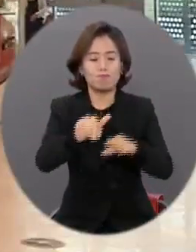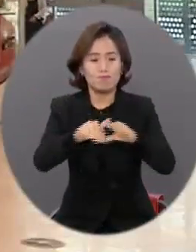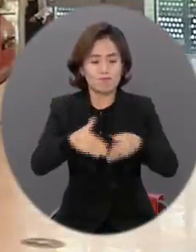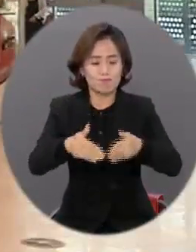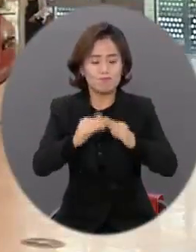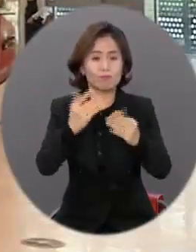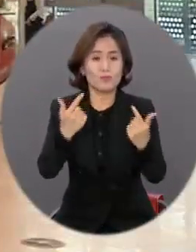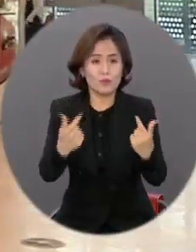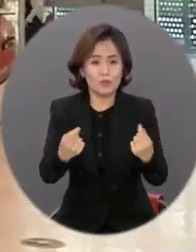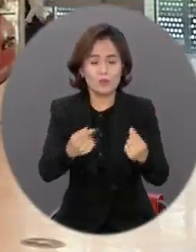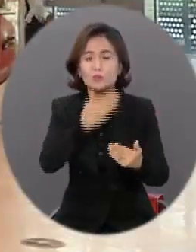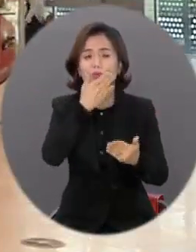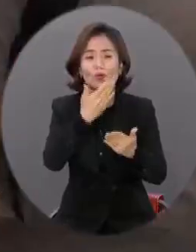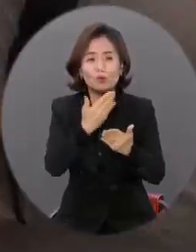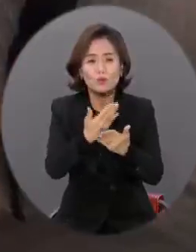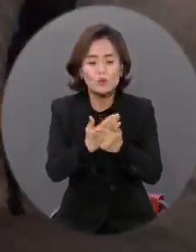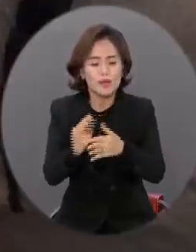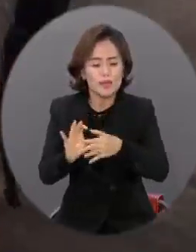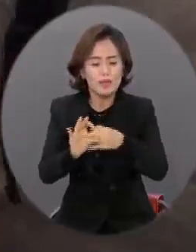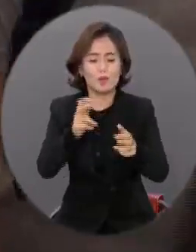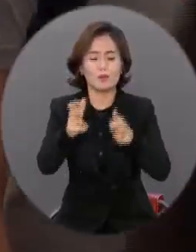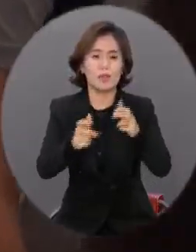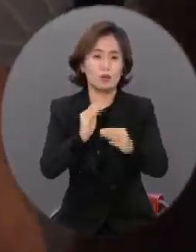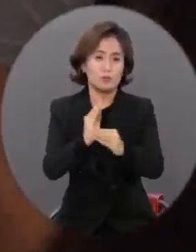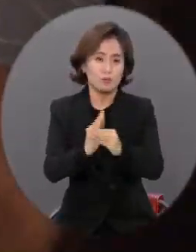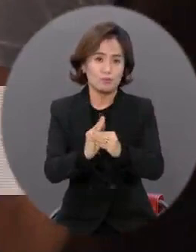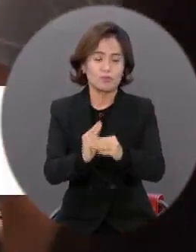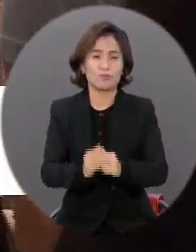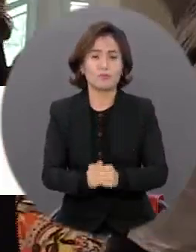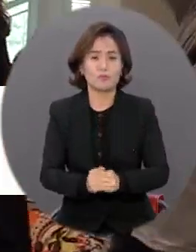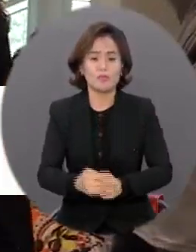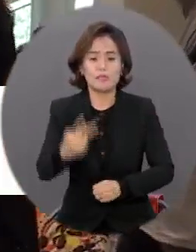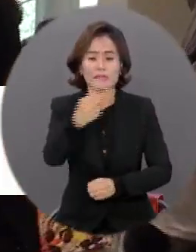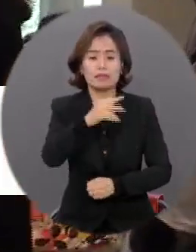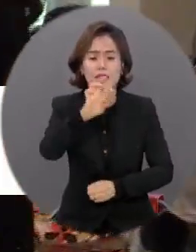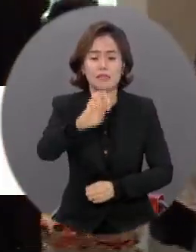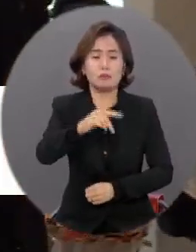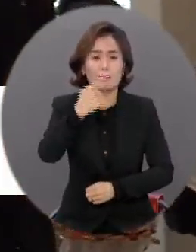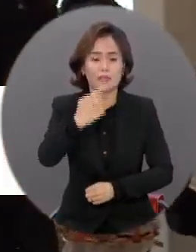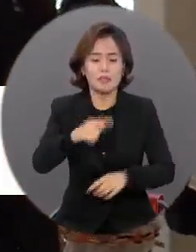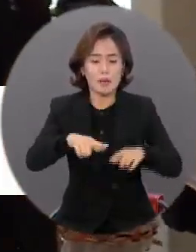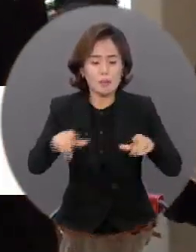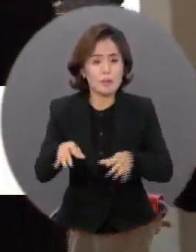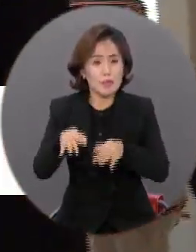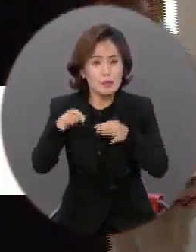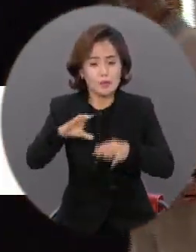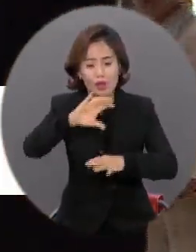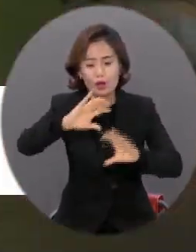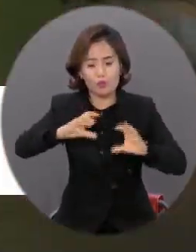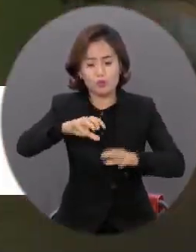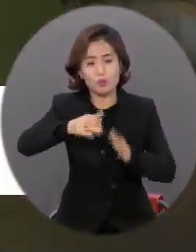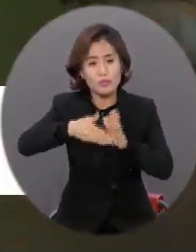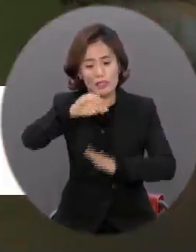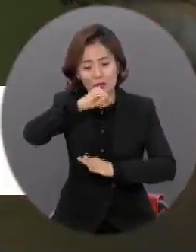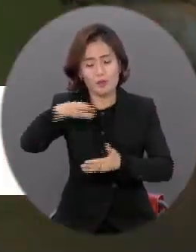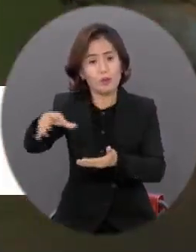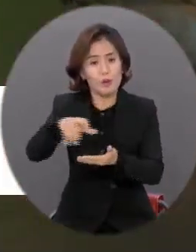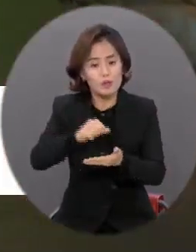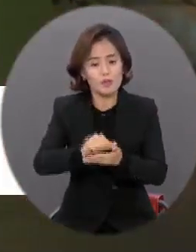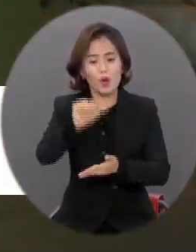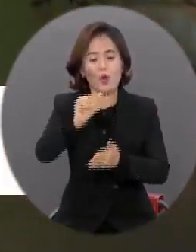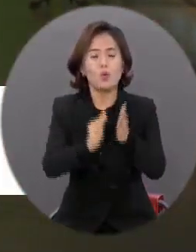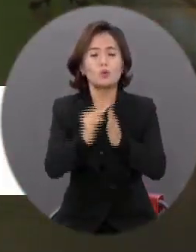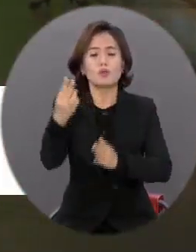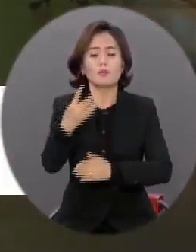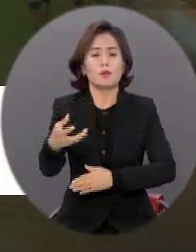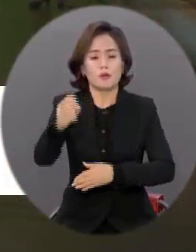사업 역시 중요한 계속 사업 중 하나입니다. 2031년까지 민간 투자와 국시비를 포함해 5조